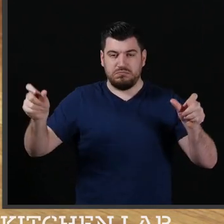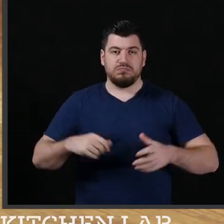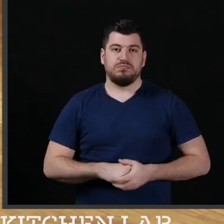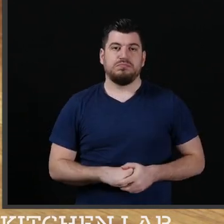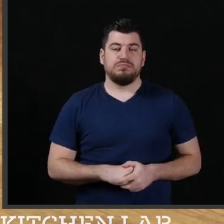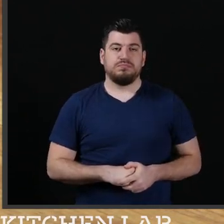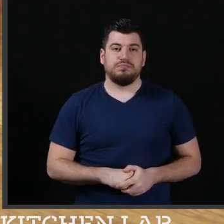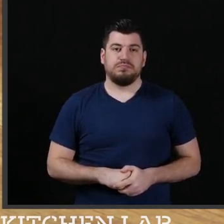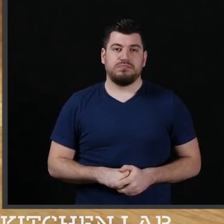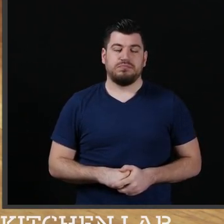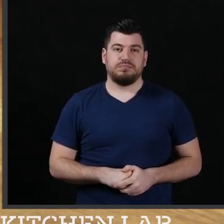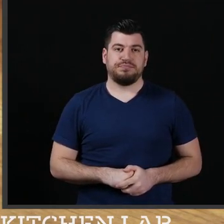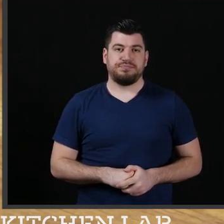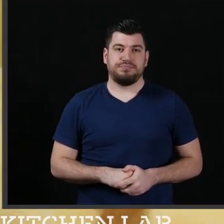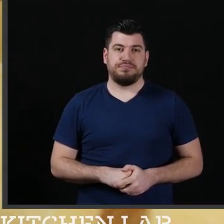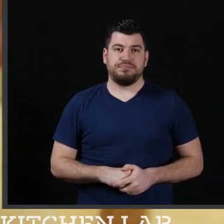4.